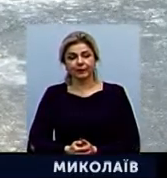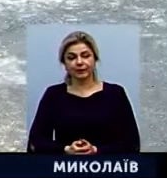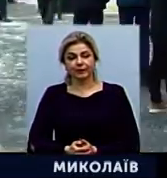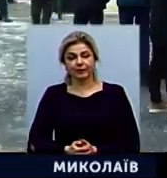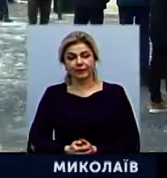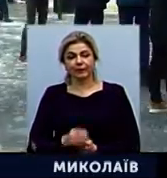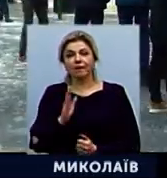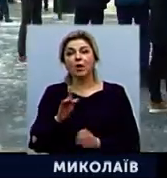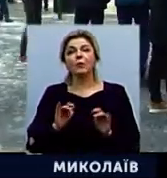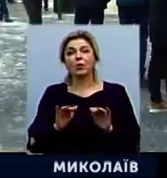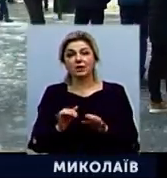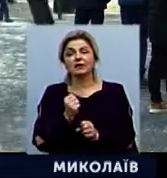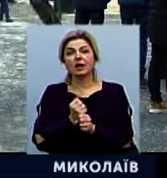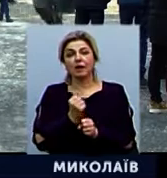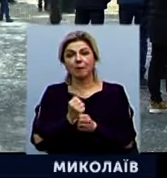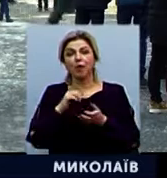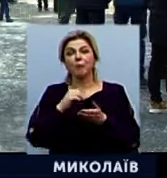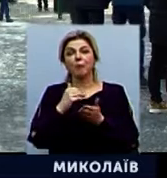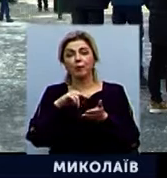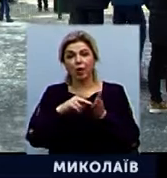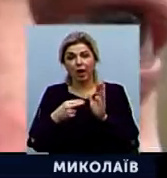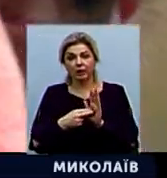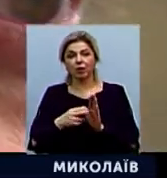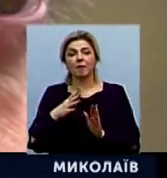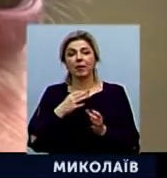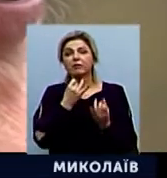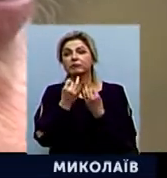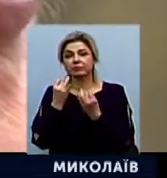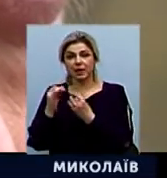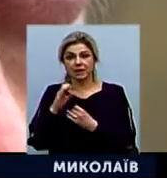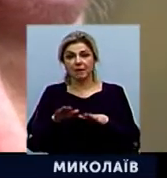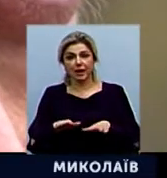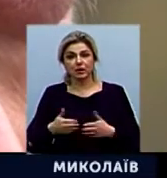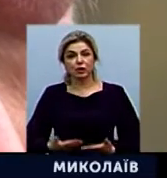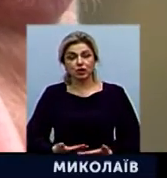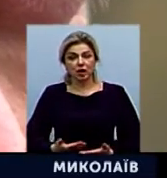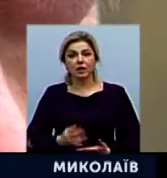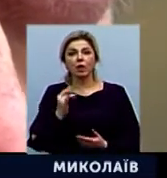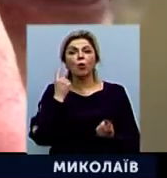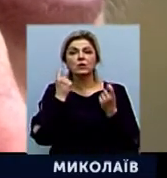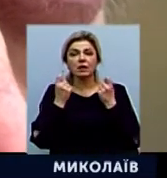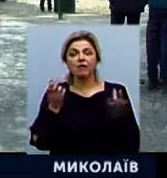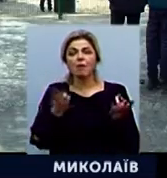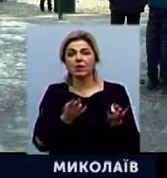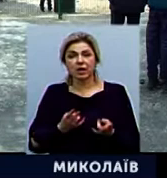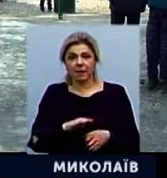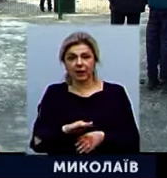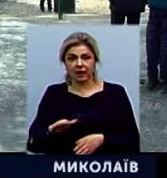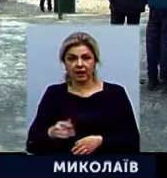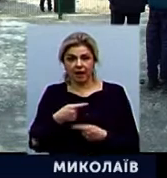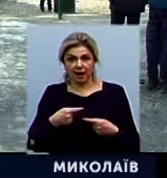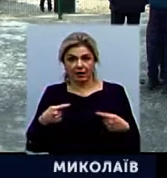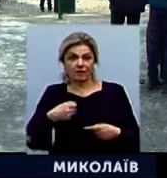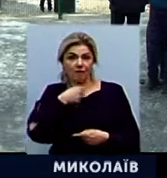розповідає, у процесі опрацювання проєкту радився з місцевими мешканцями, намагалися задовольнити потреби дітей різного віку. Ми